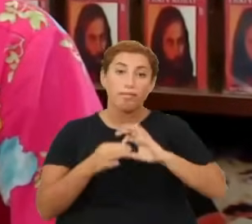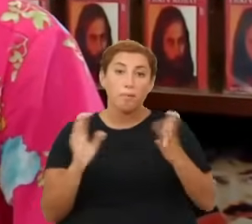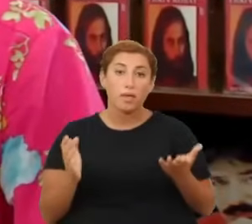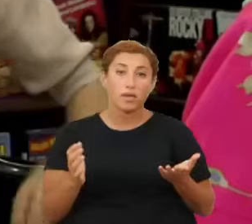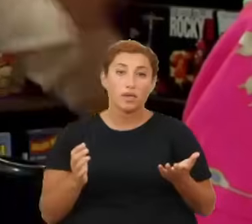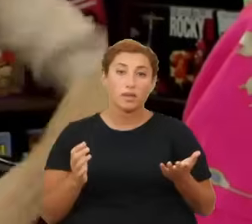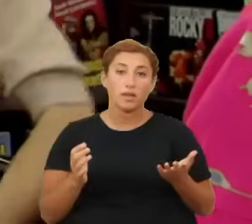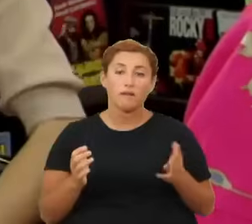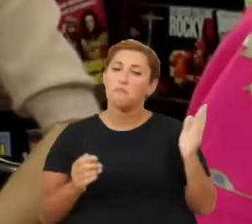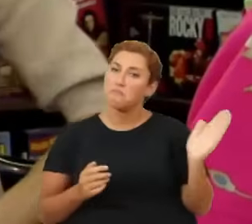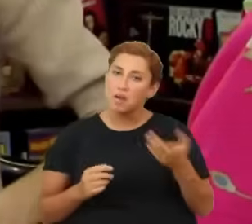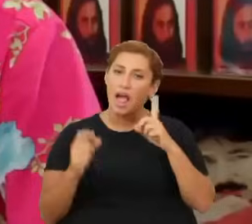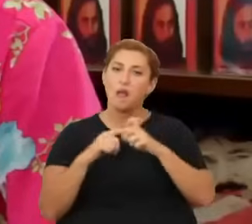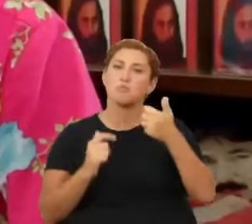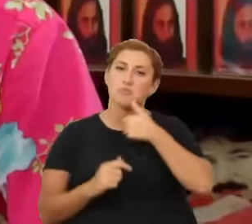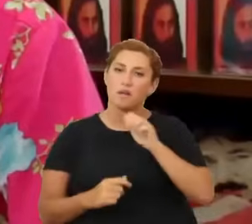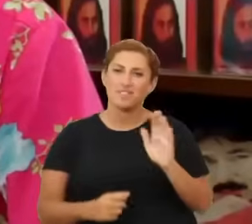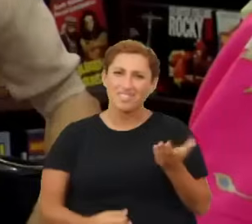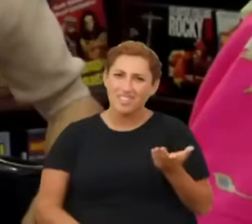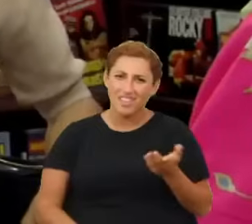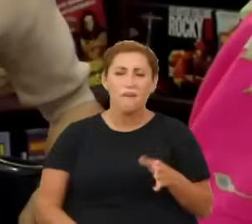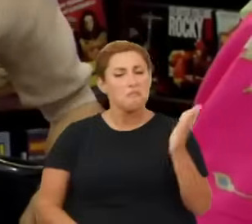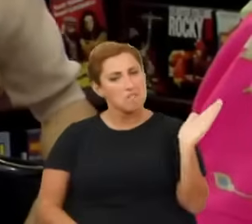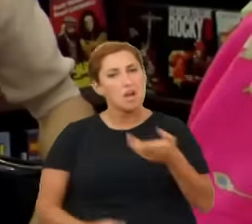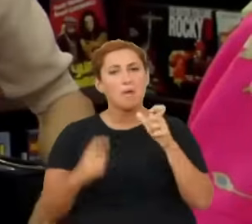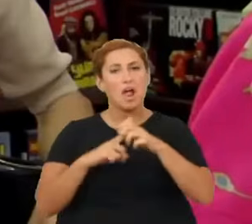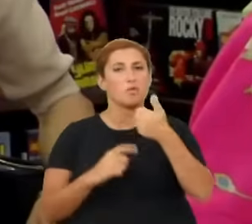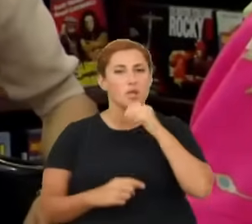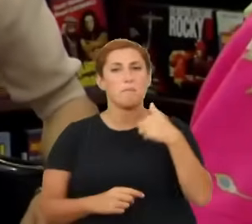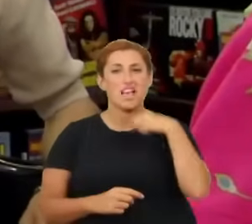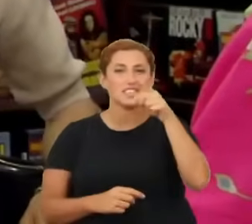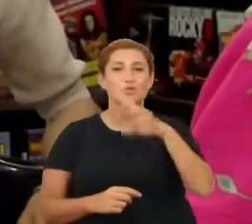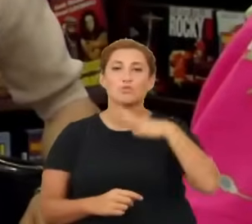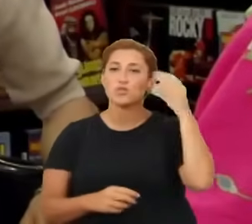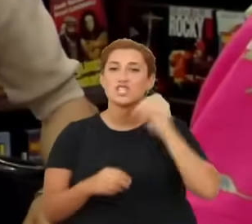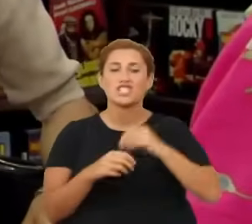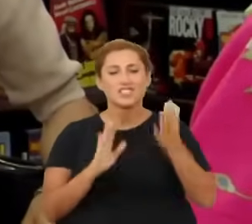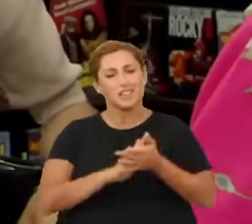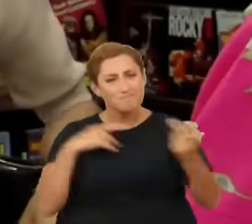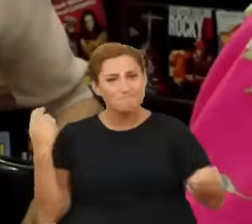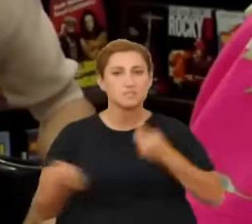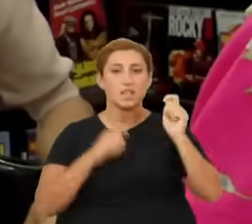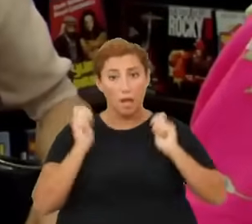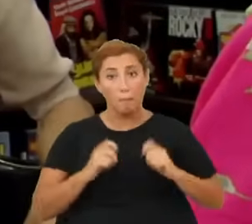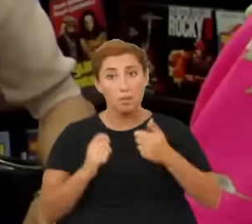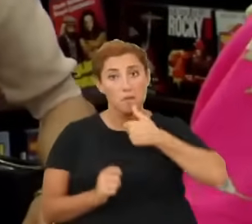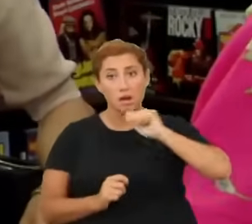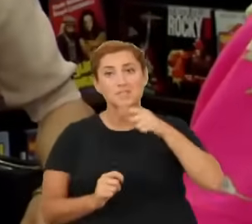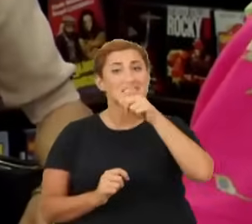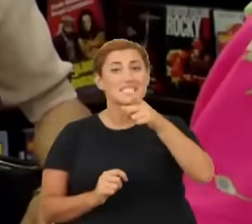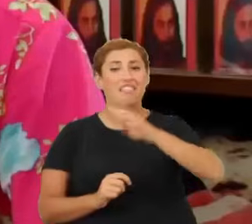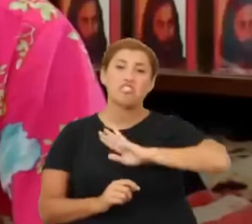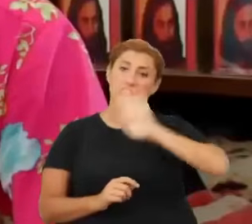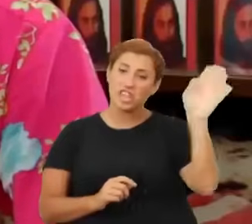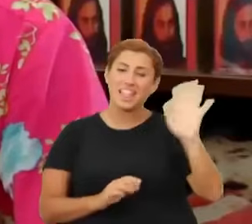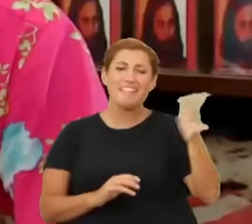ki ya. Vay be Ergun abi be. Ne vay be ya? Vay be Ergun abi be. Ben senin mutluluğun için elimden gelen her şeyi yapayım abi. Sen